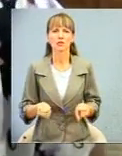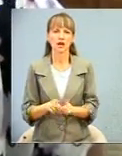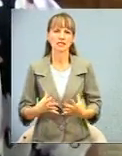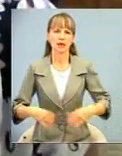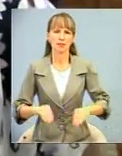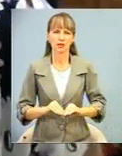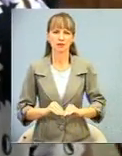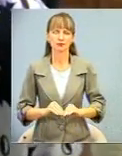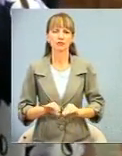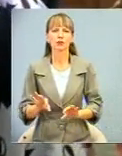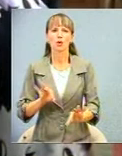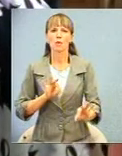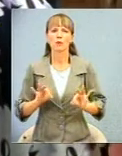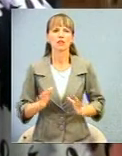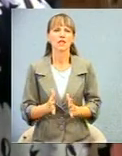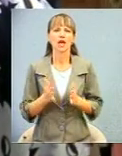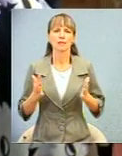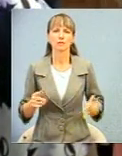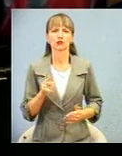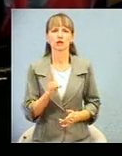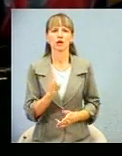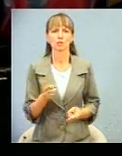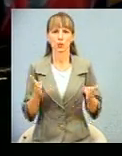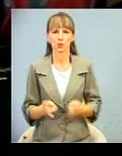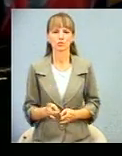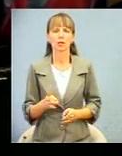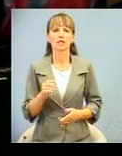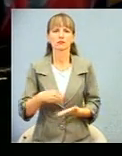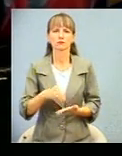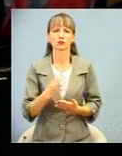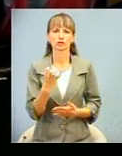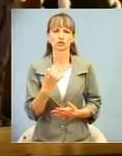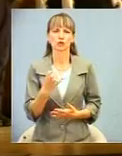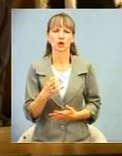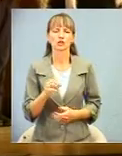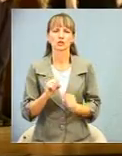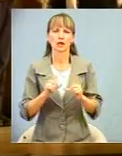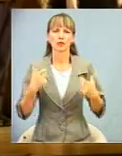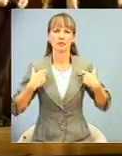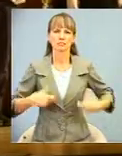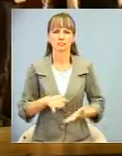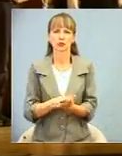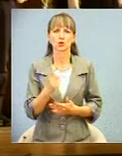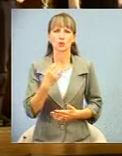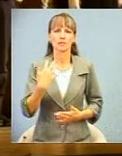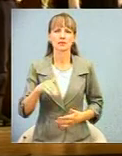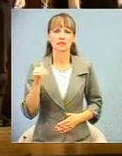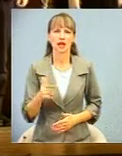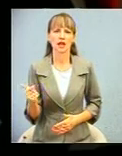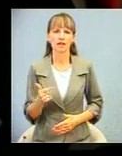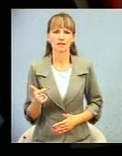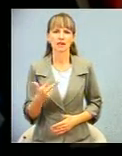сімей. Обирались найбільш ті, які потребують. На придбання 400 шкільних портфелів витратили 150 тисяч